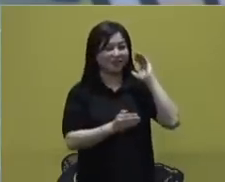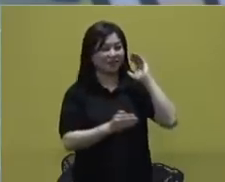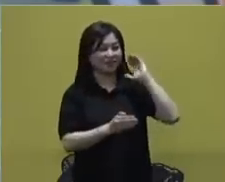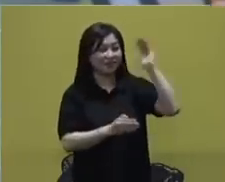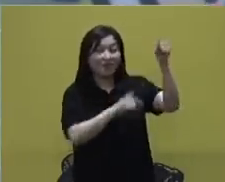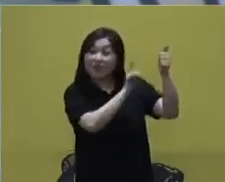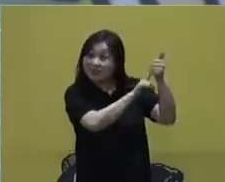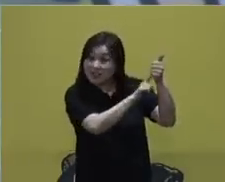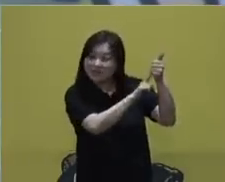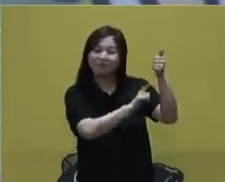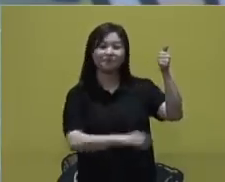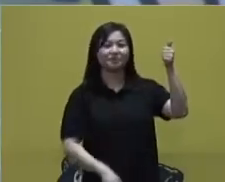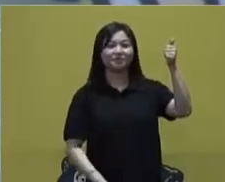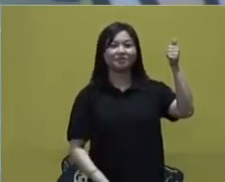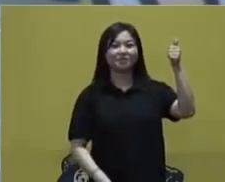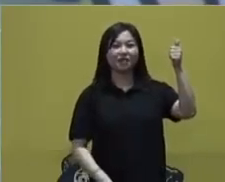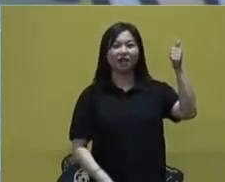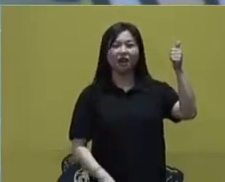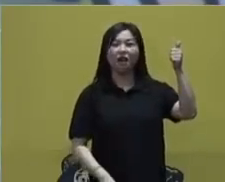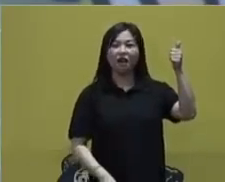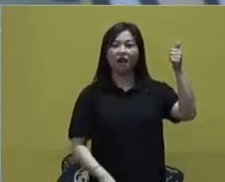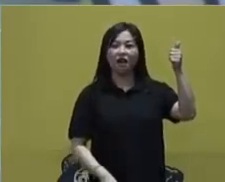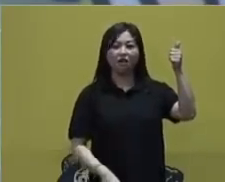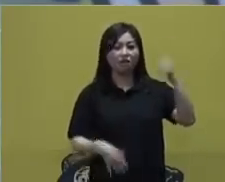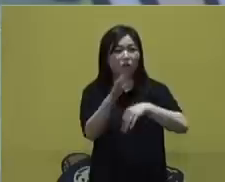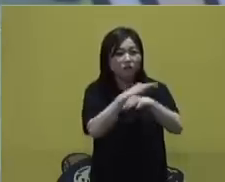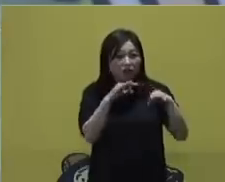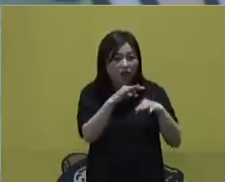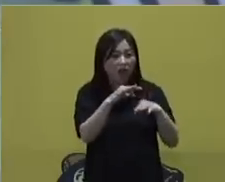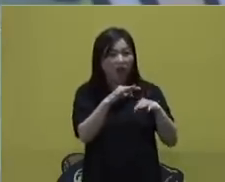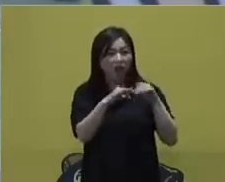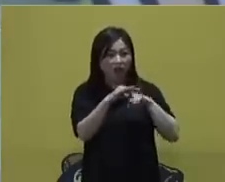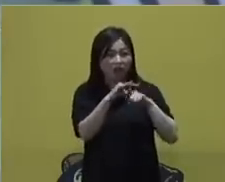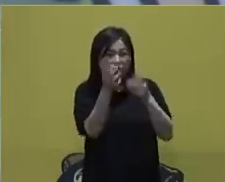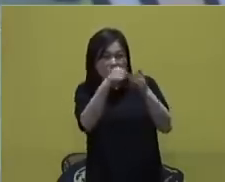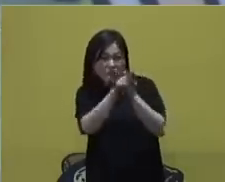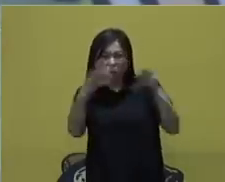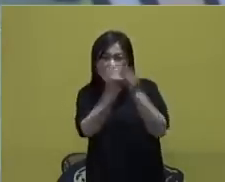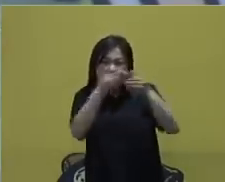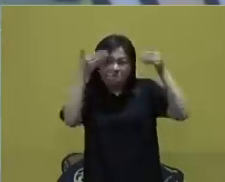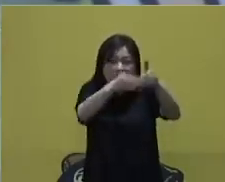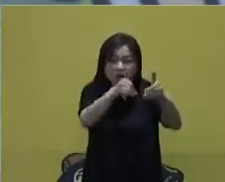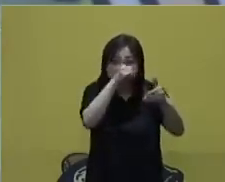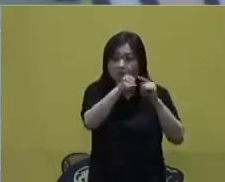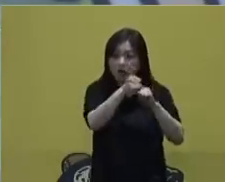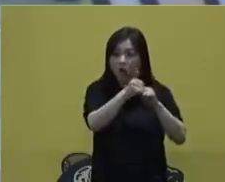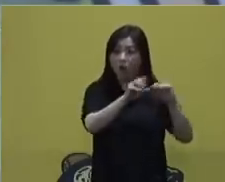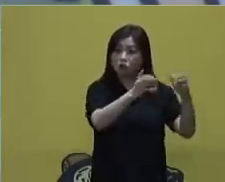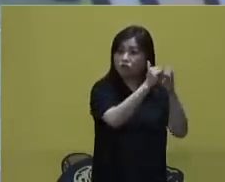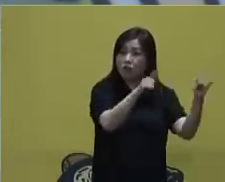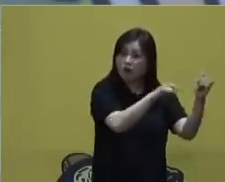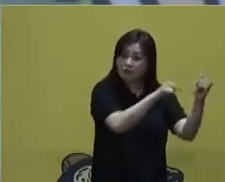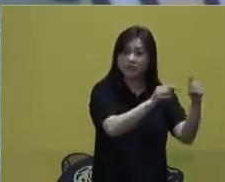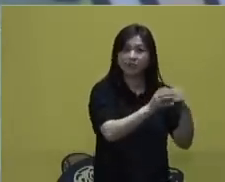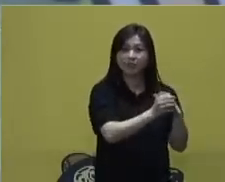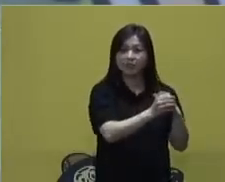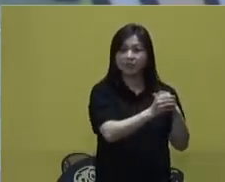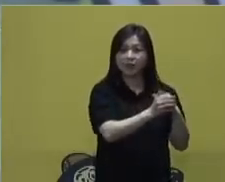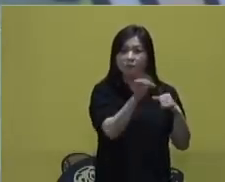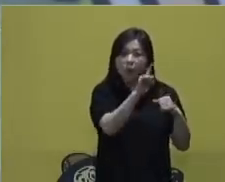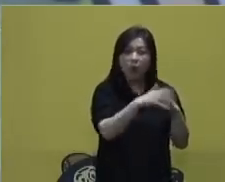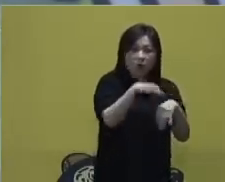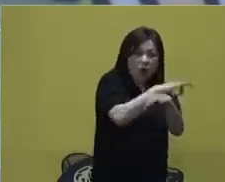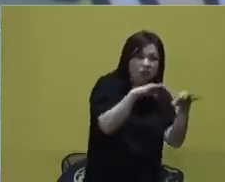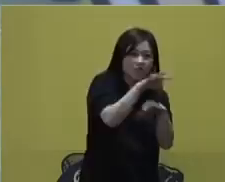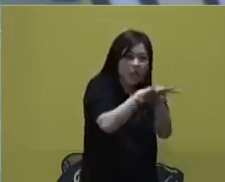위원장이 사실은 경제에 지금 올인하고 있어요. 거의 몰빵을 하고 있어요. 군인들을 갖다가 지금 수십만 명을 갖다가 여기저기 경제 건설